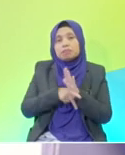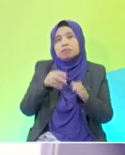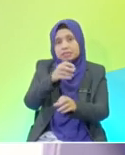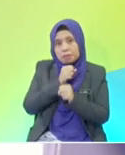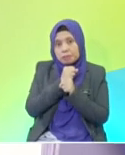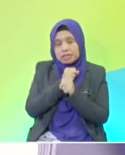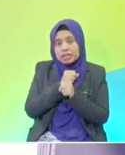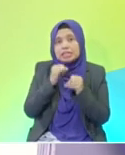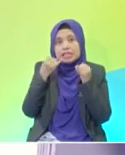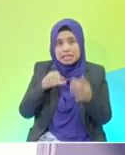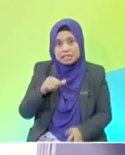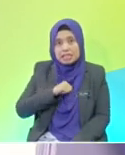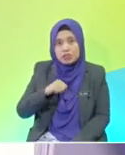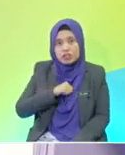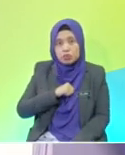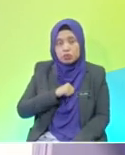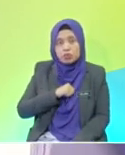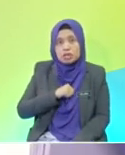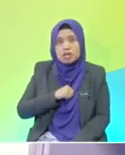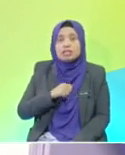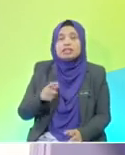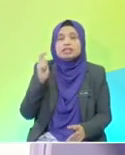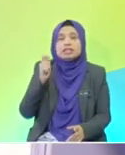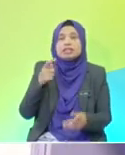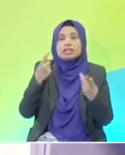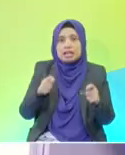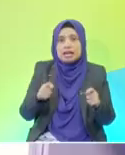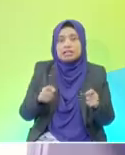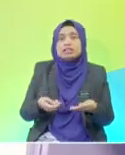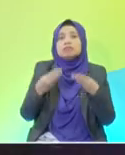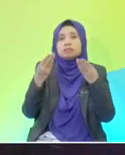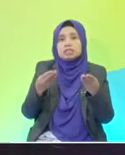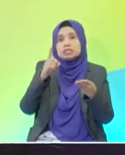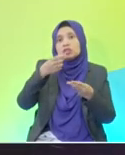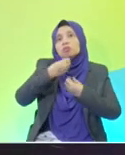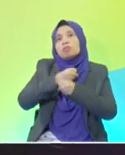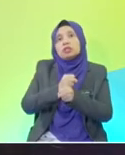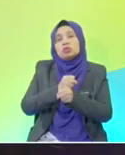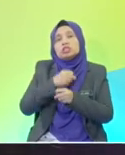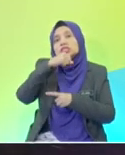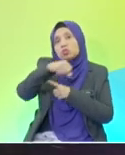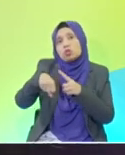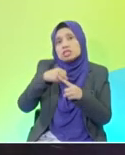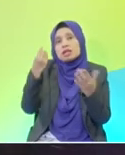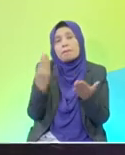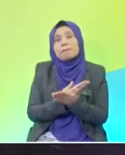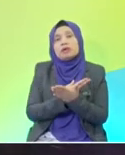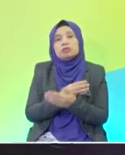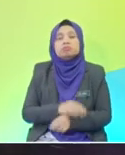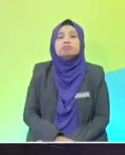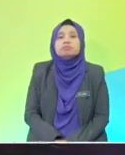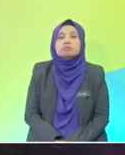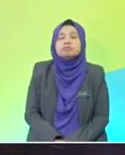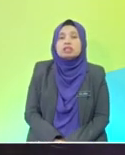buku teks makna dia pendapatan individu tadi telah diberi satu bentuk situasi baru oke